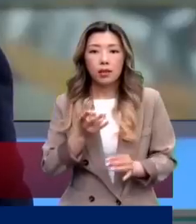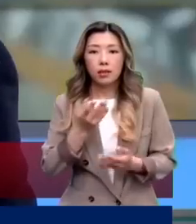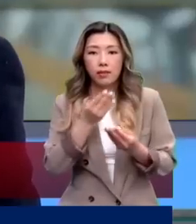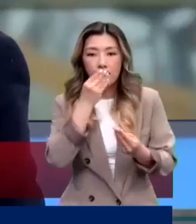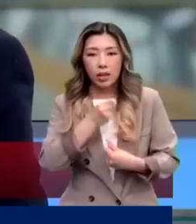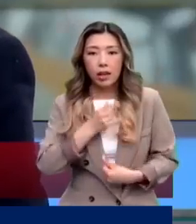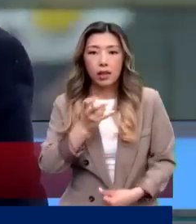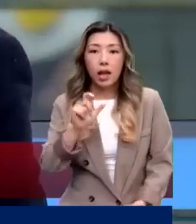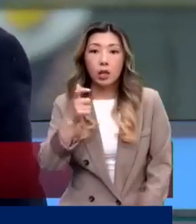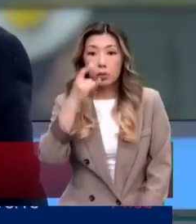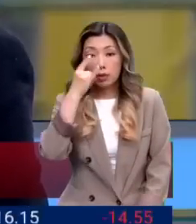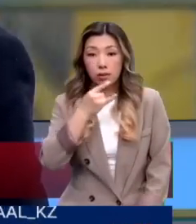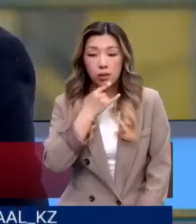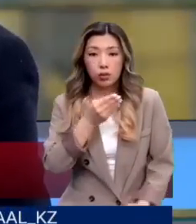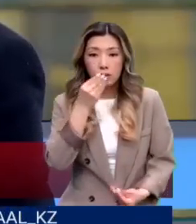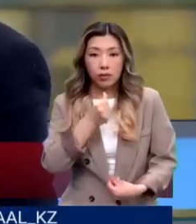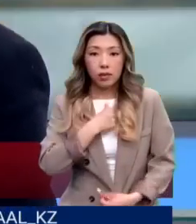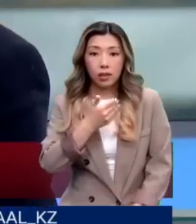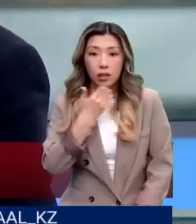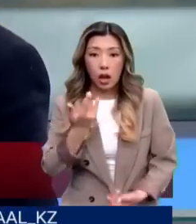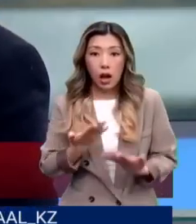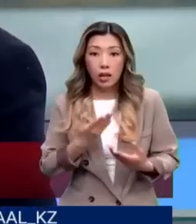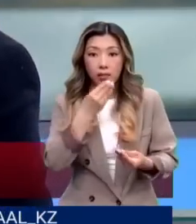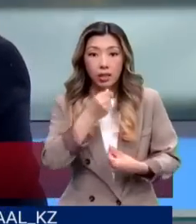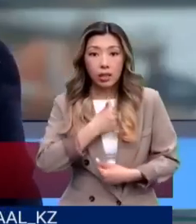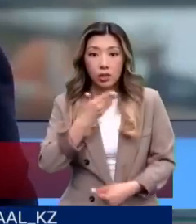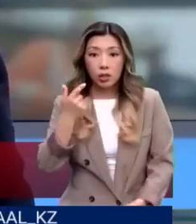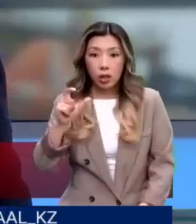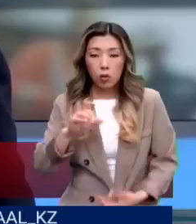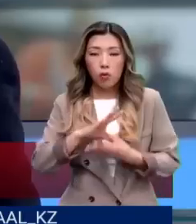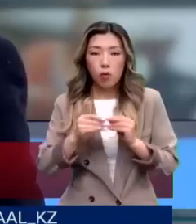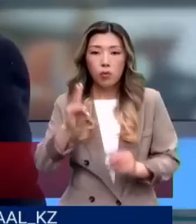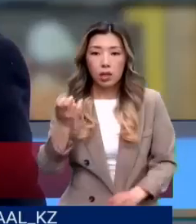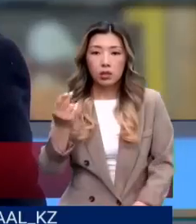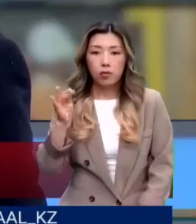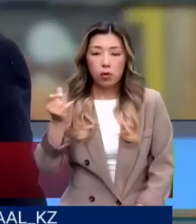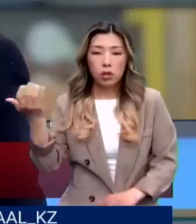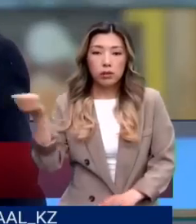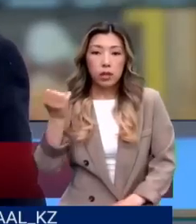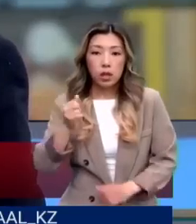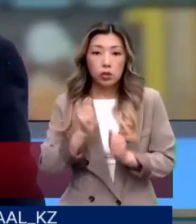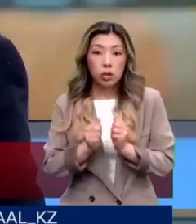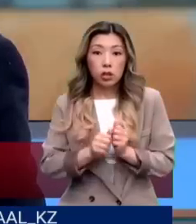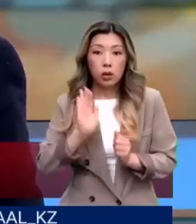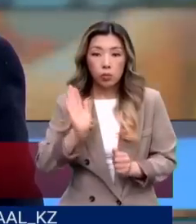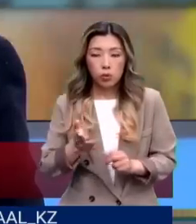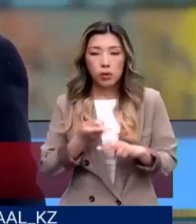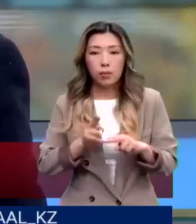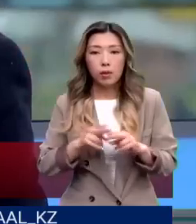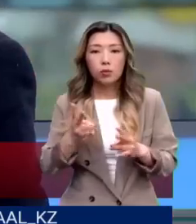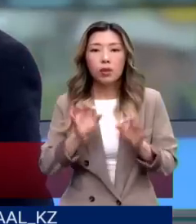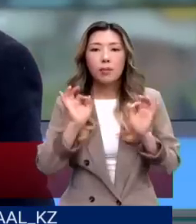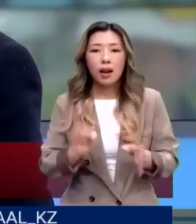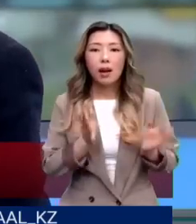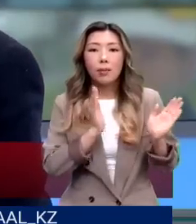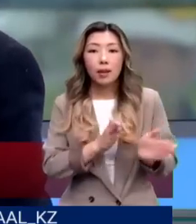экономики. А без реального сектора экономики мы так и будем проедать наш национальный фонд. Поэтому, я думаю, надо переставить приоритеты и во главу